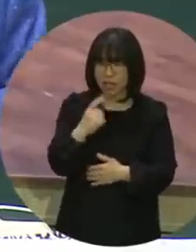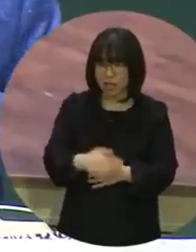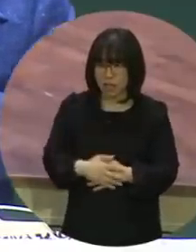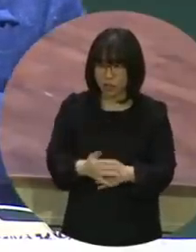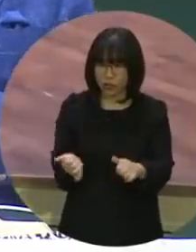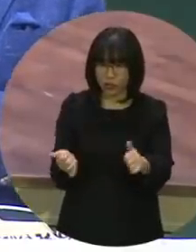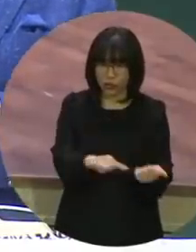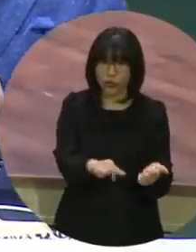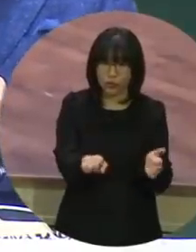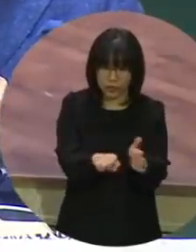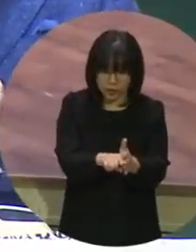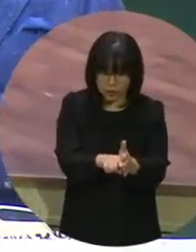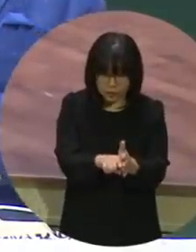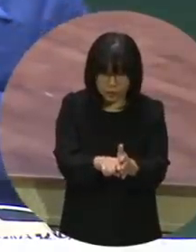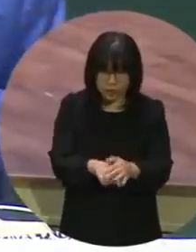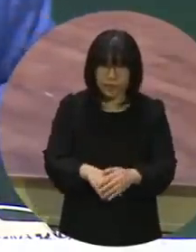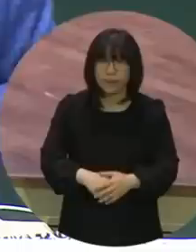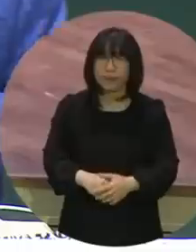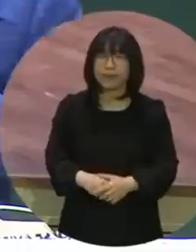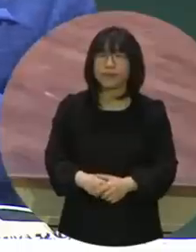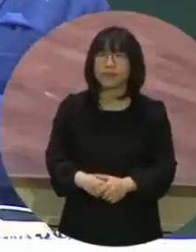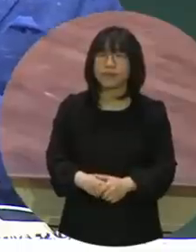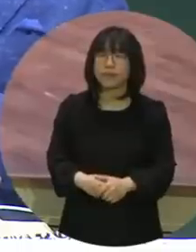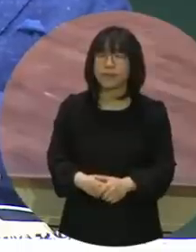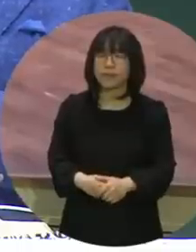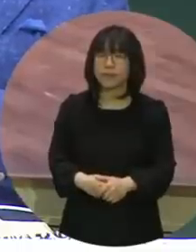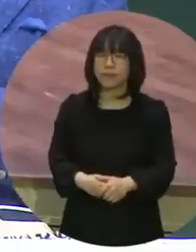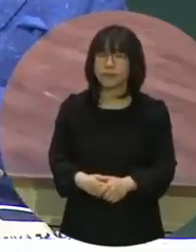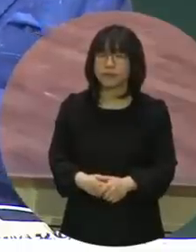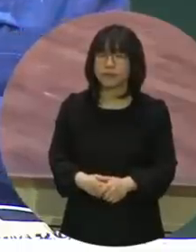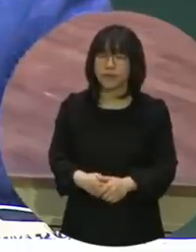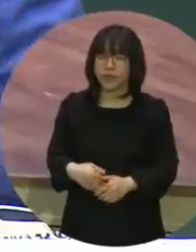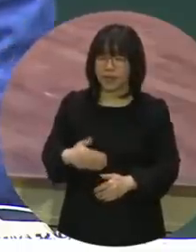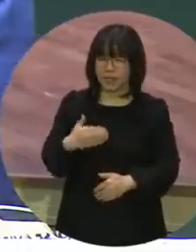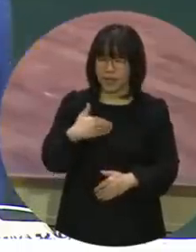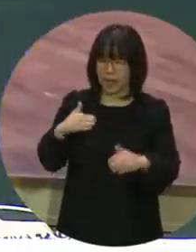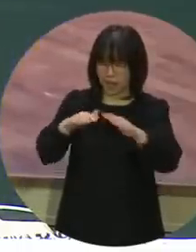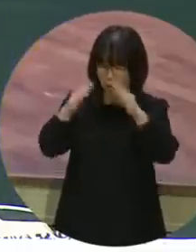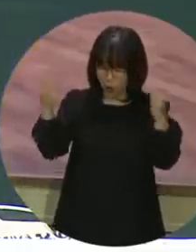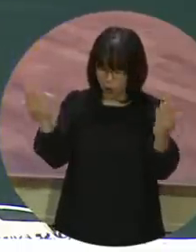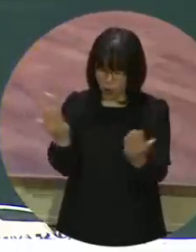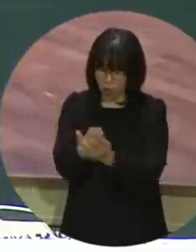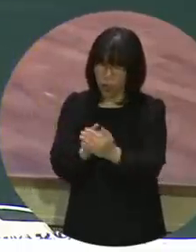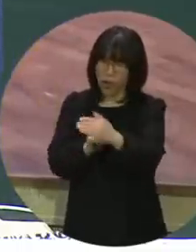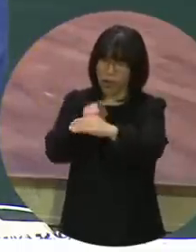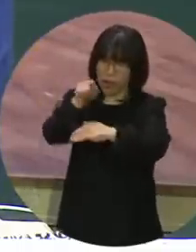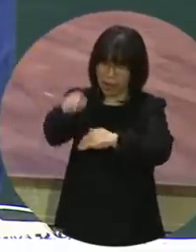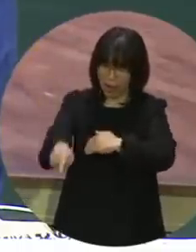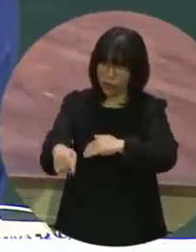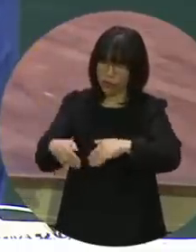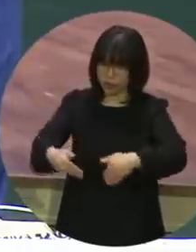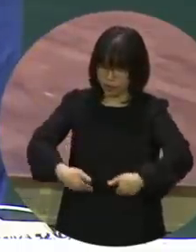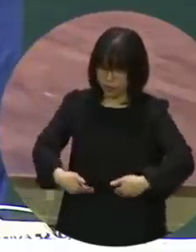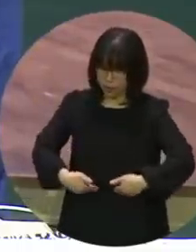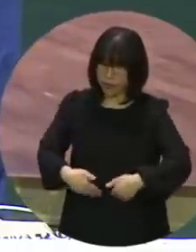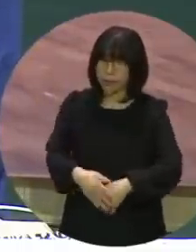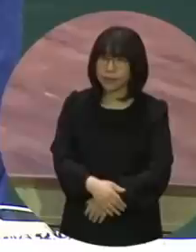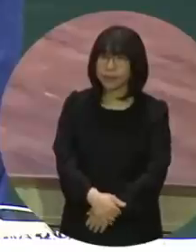믿음이다. 그렇게 말하죠. 그래서 나의 all out. 나의 all out.